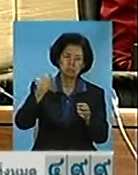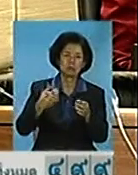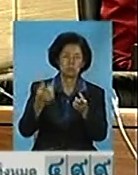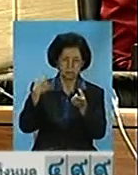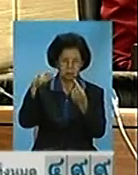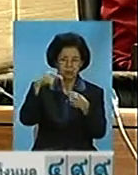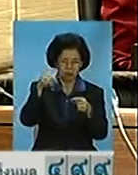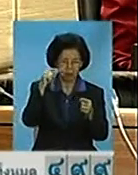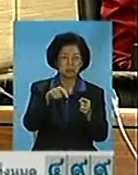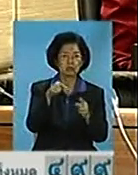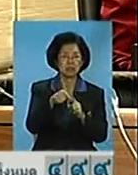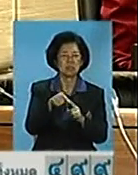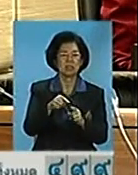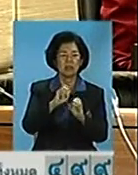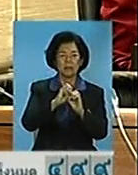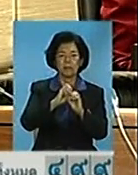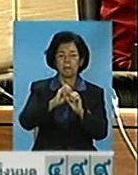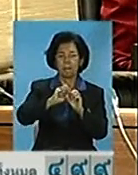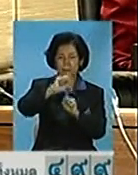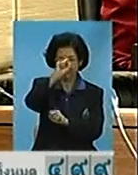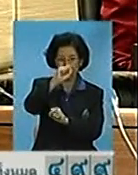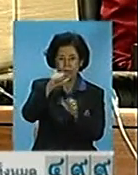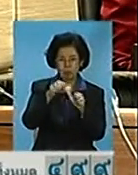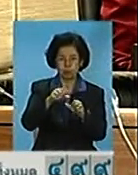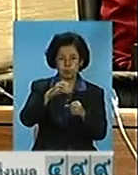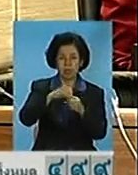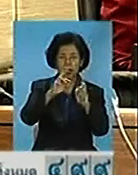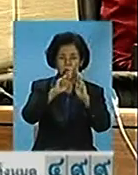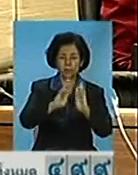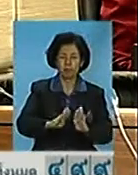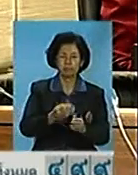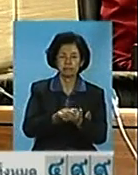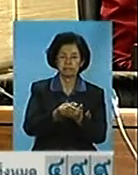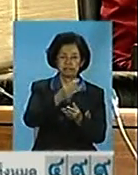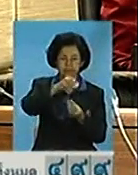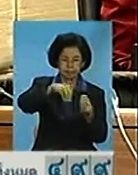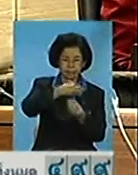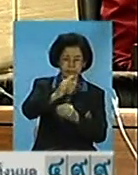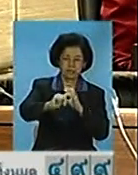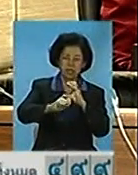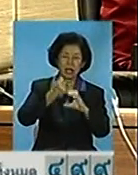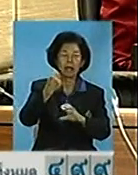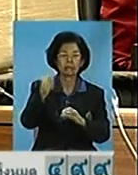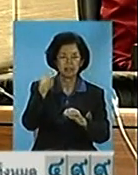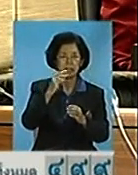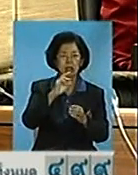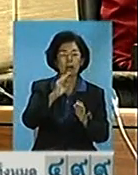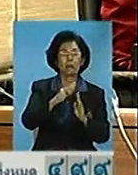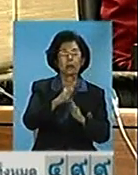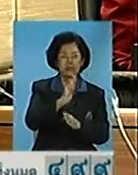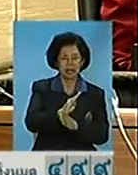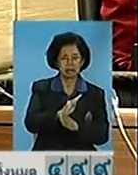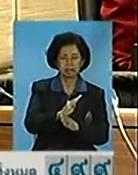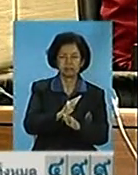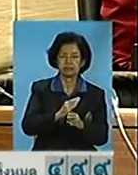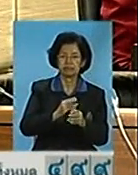ประกาศว่าเราอยู่ในระบบเศรษฐกิจการตลาดเอกชนเป็นตัวนำการที่จะมีองค์กรแห่ง